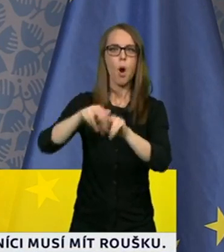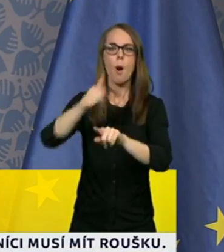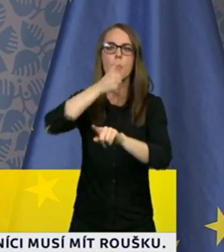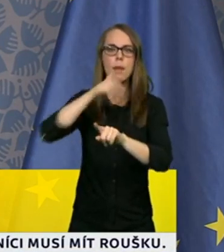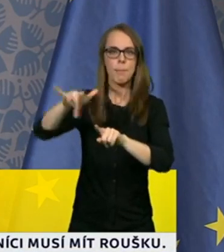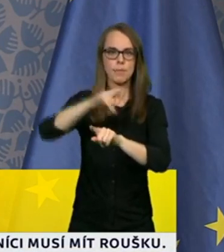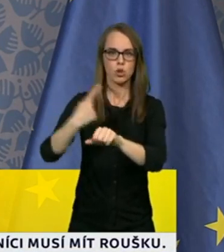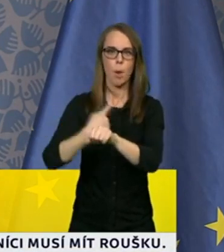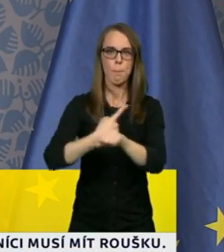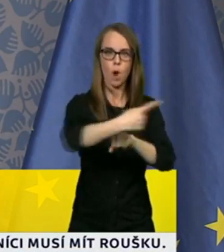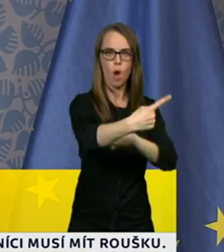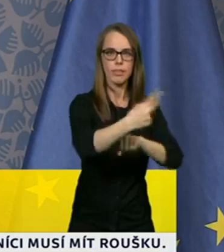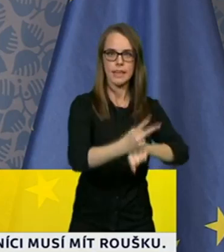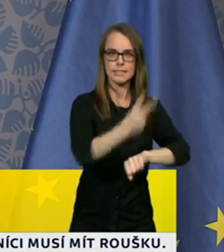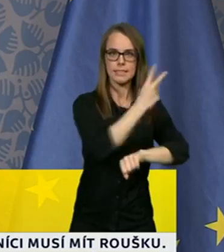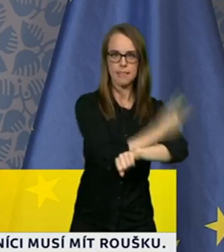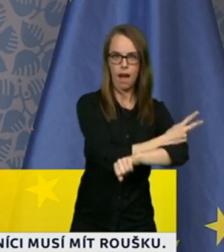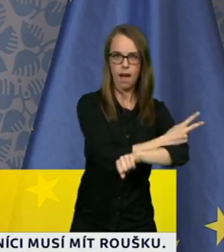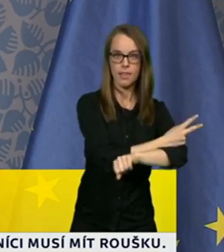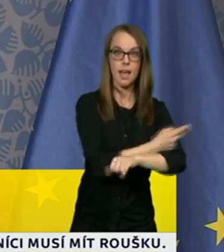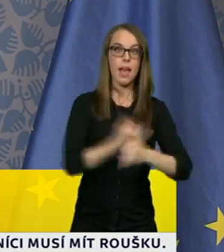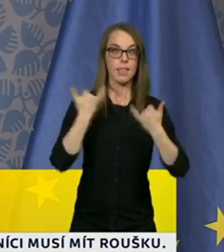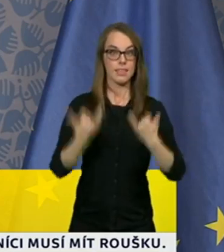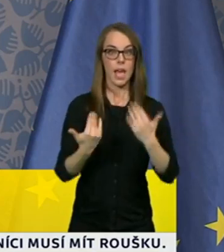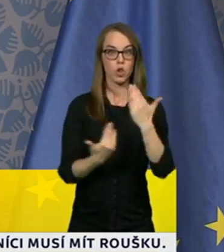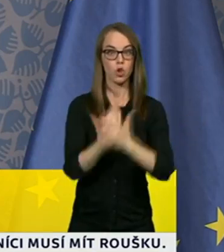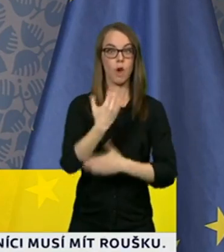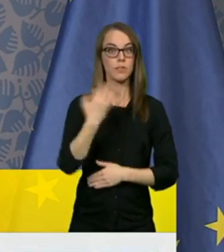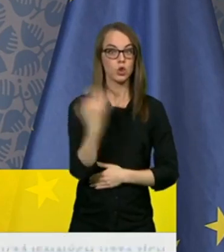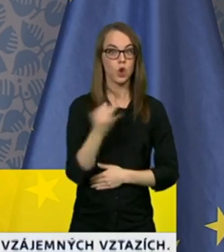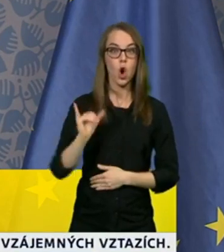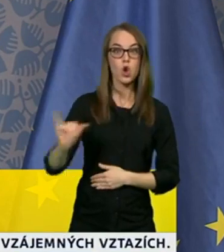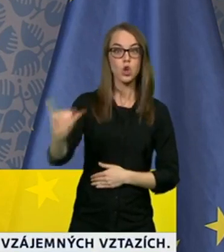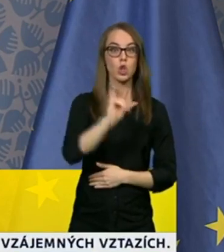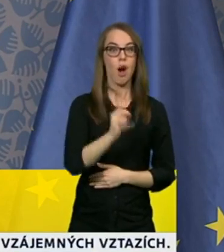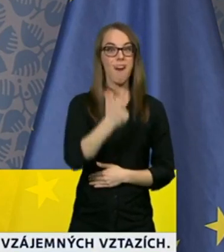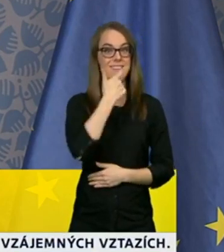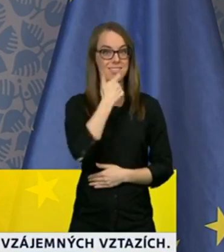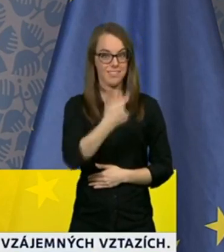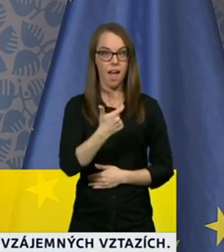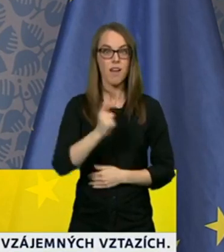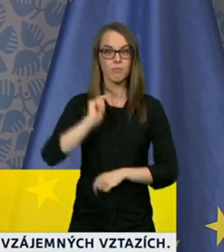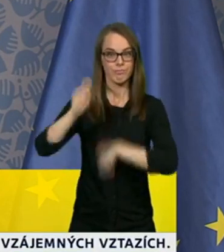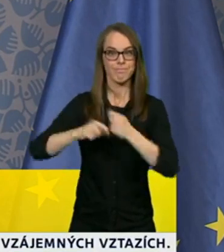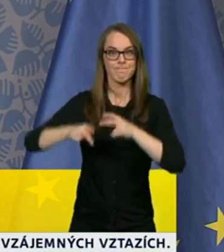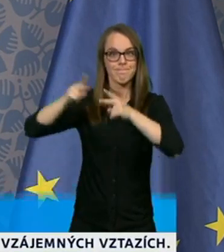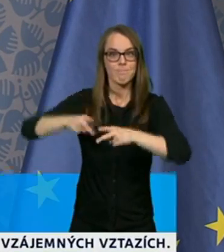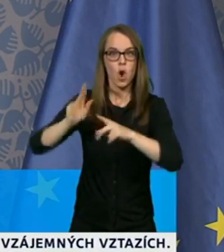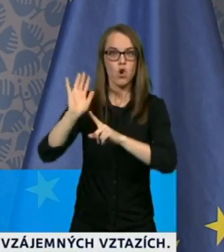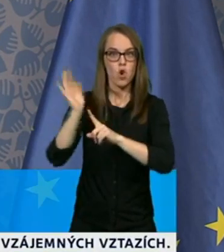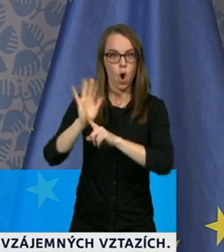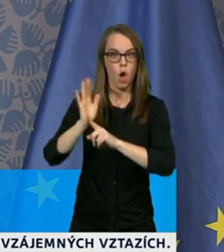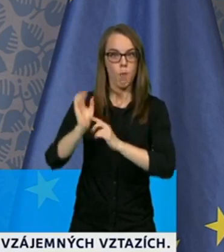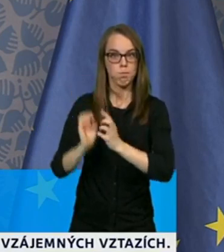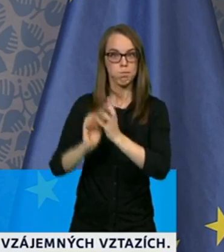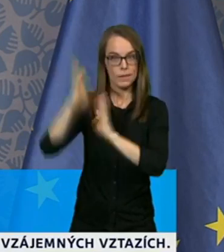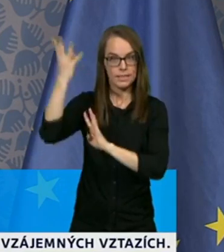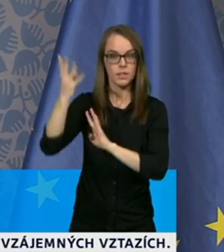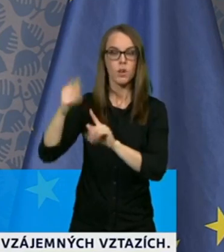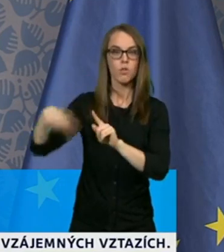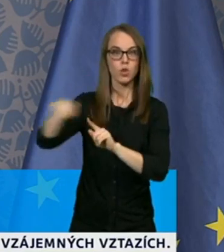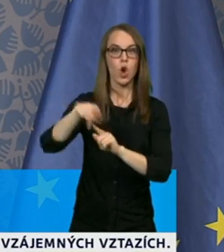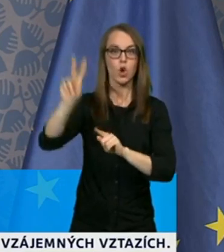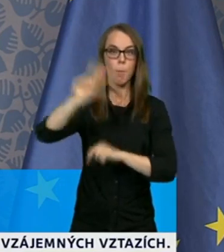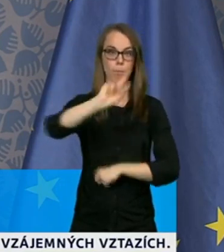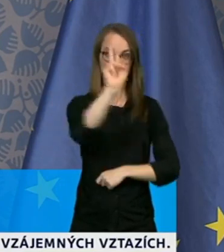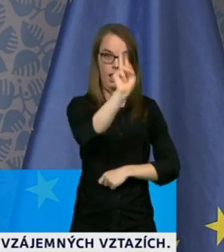státu. Nyní, pokud ty pěstitelé splní dané podmínky zákonem, které jsou poměrně přísné z hlediska bezpečnostního a podobně,